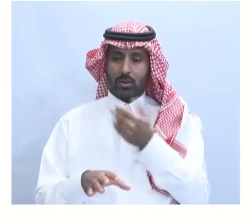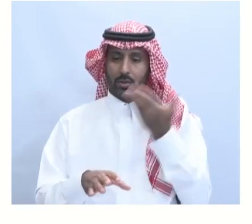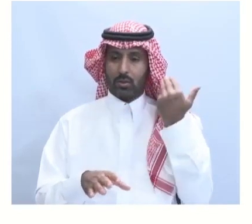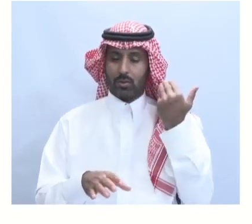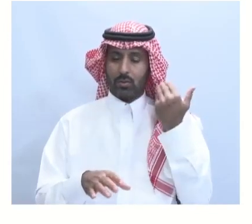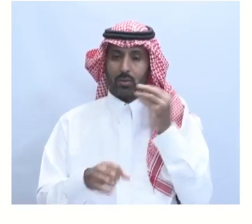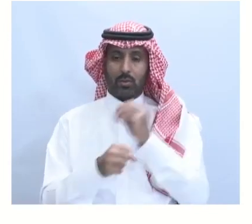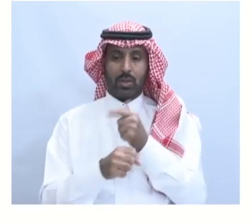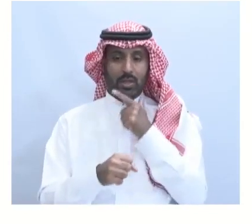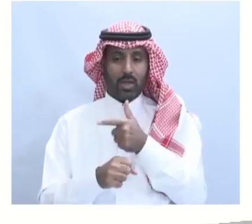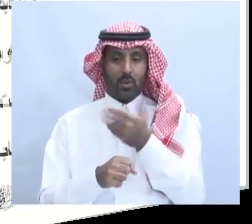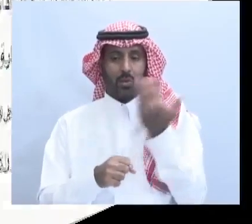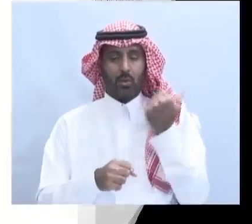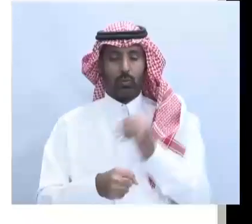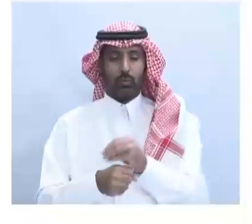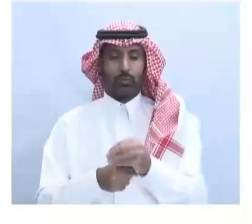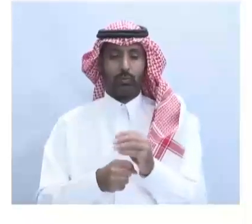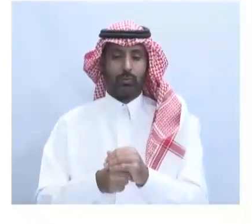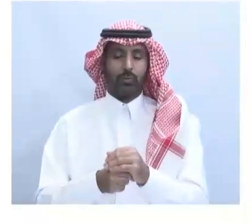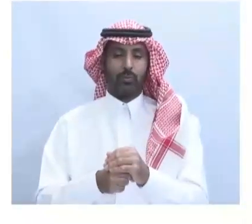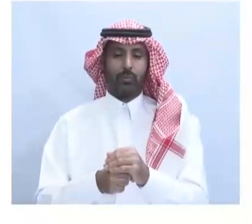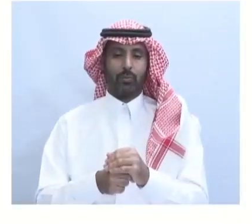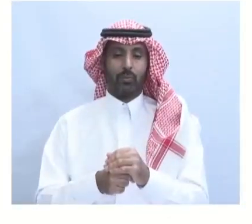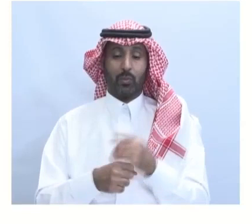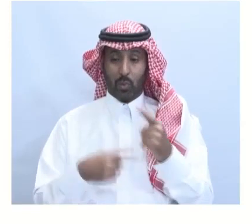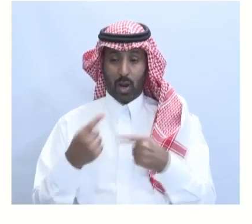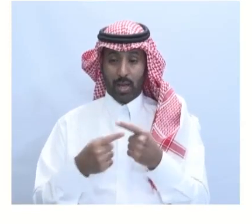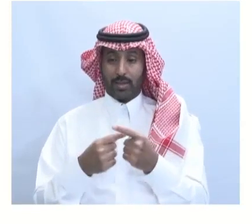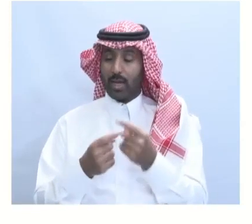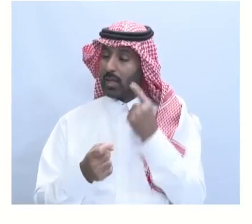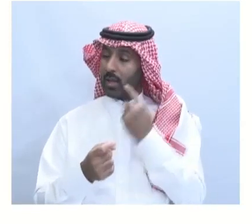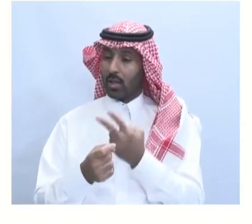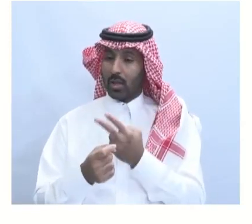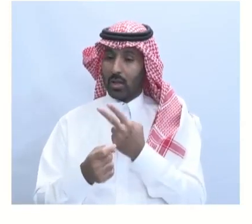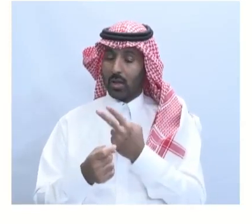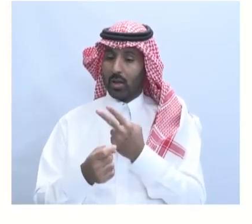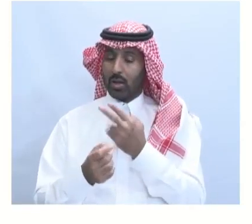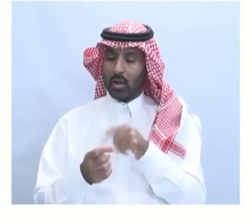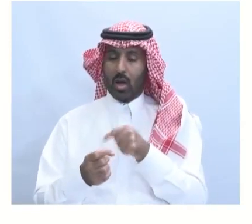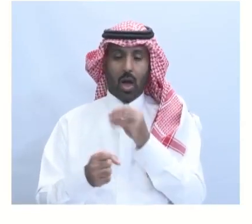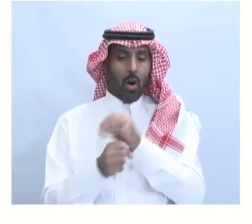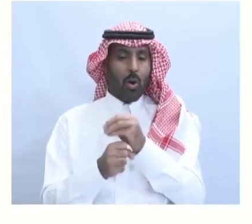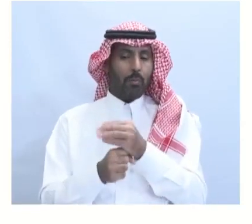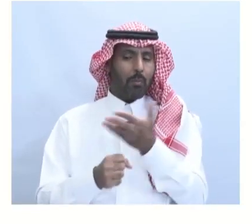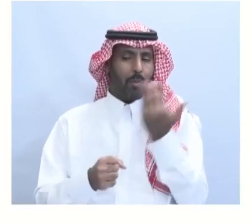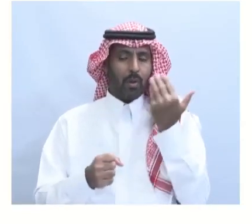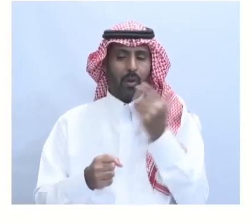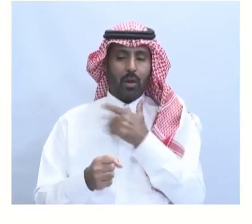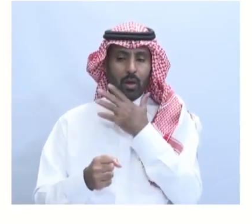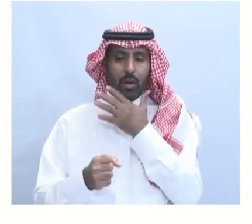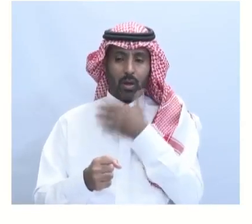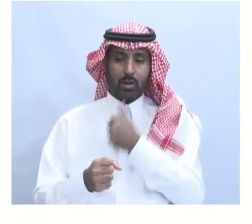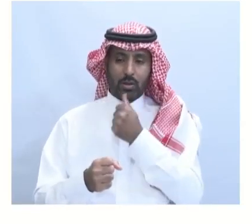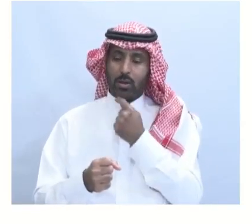وسلم ناتي ايضا الى مراجعه الناقل كان الصحابه يراجعون الناقل اذا روى حديث